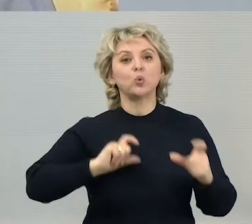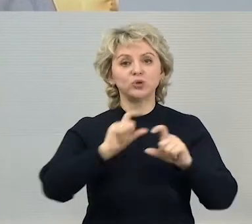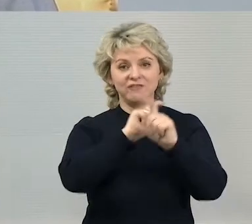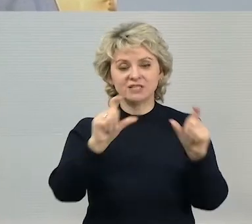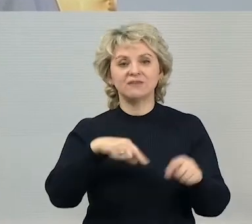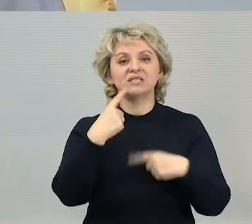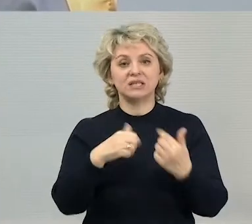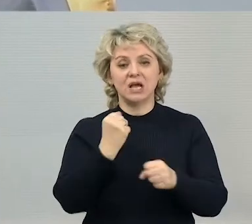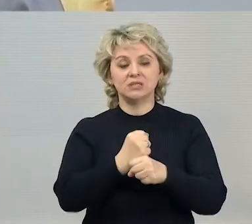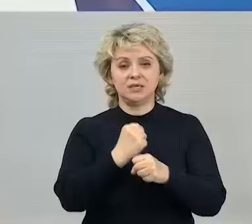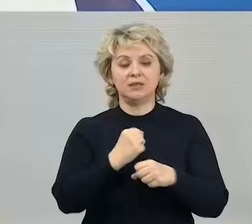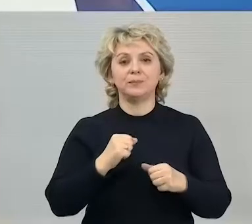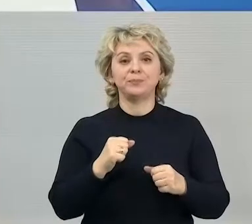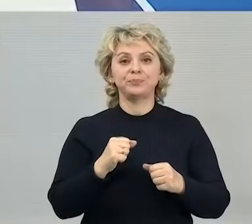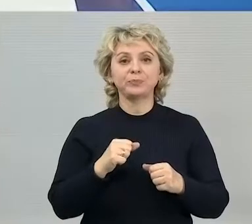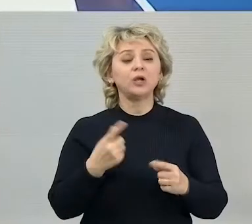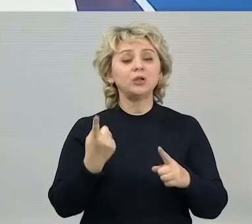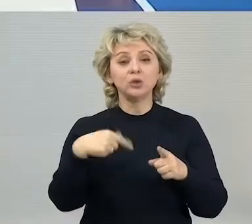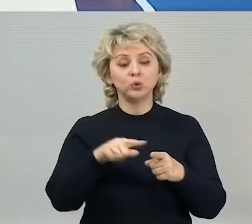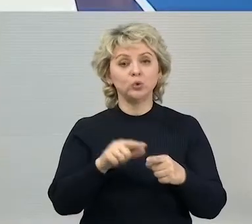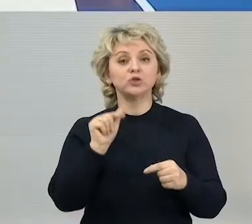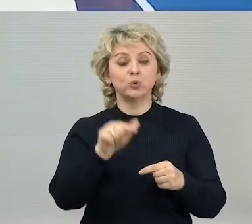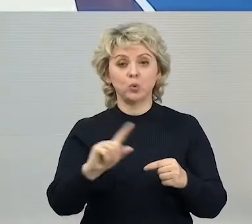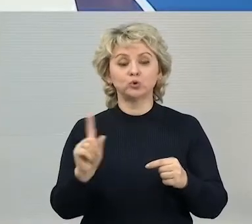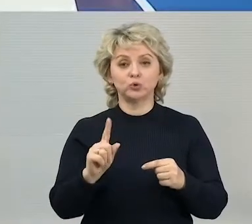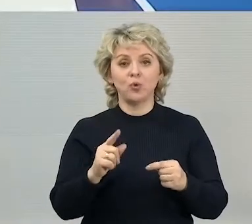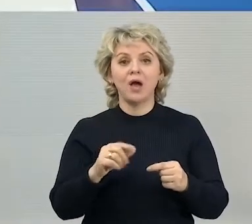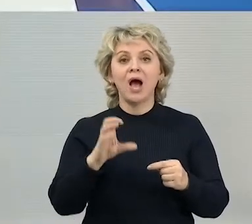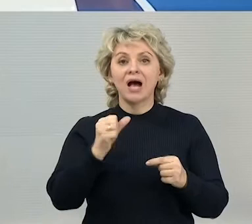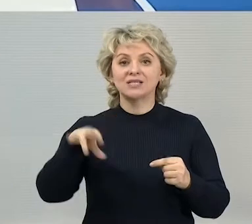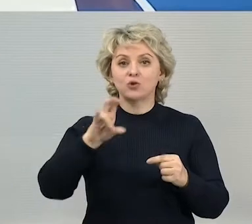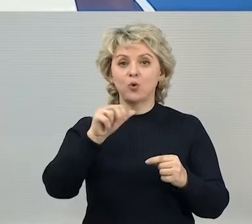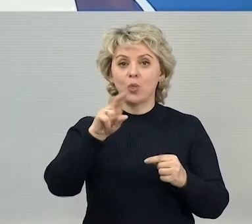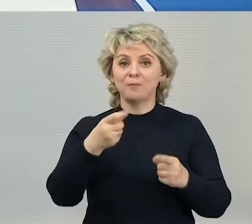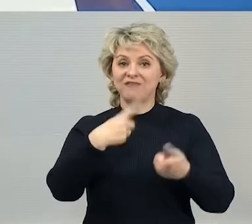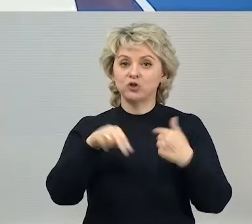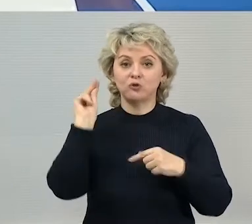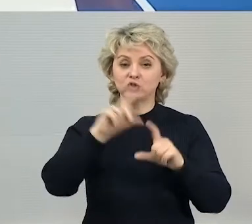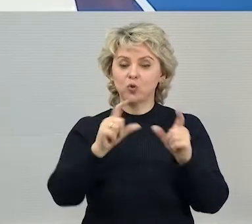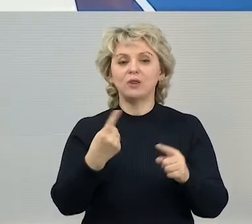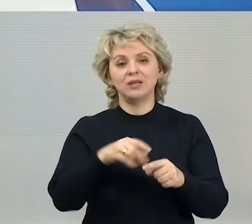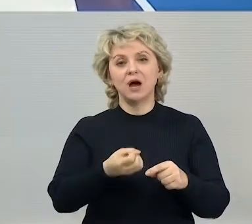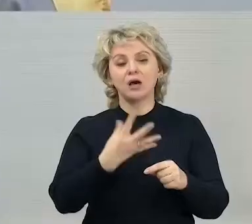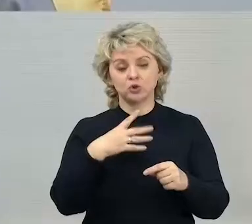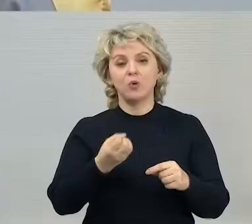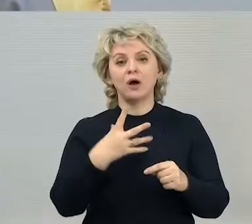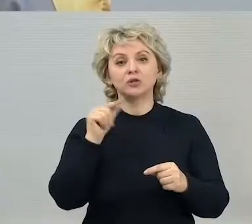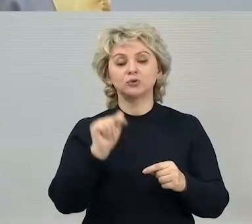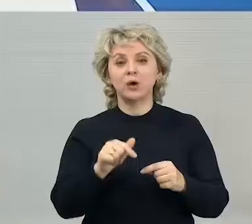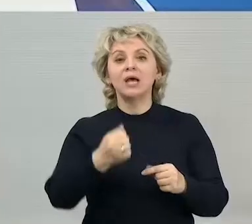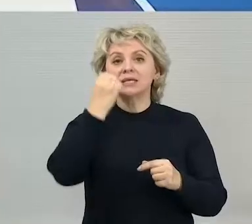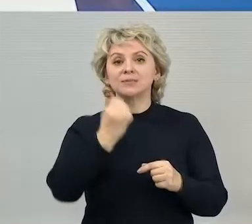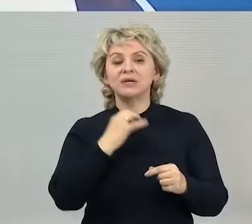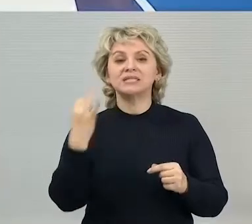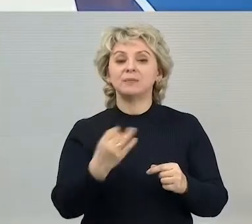университеты всегда делают. Ну, то есть, то, что астрономия вернулась в школу, это хорошо? Это хорошо. Спасибо